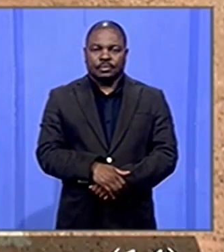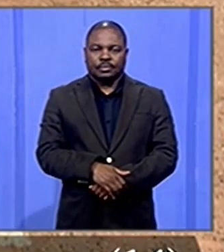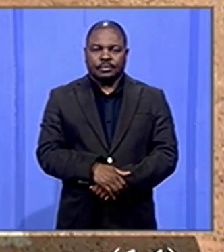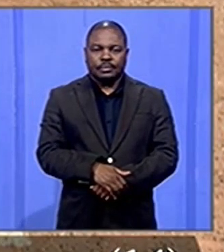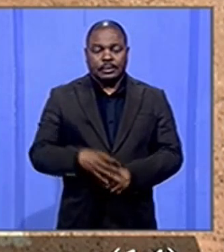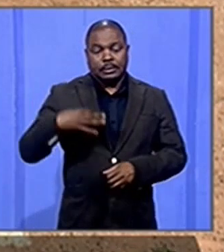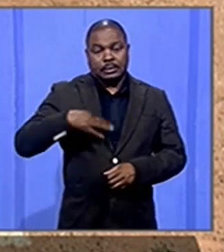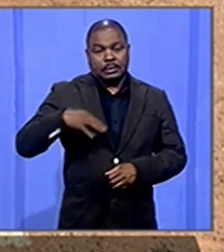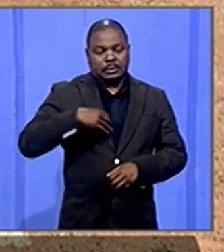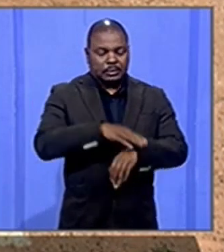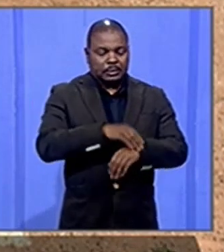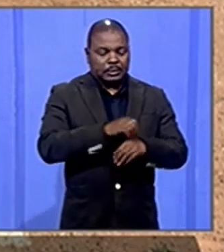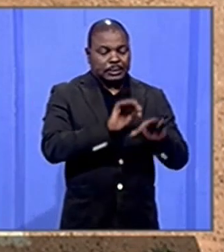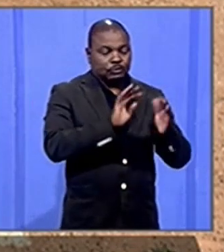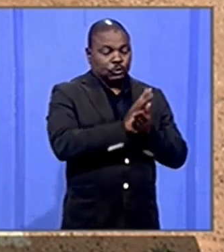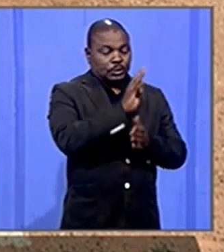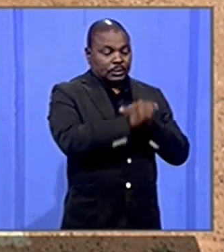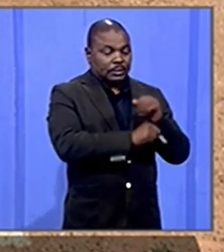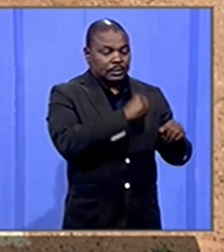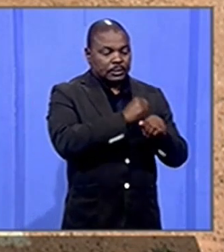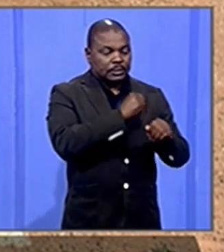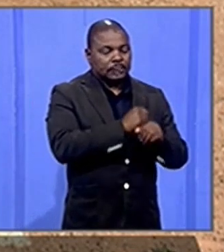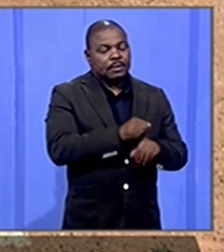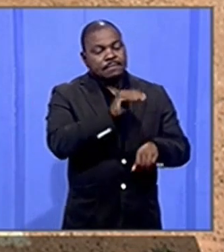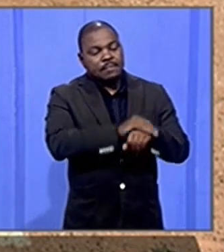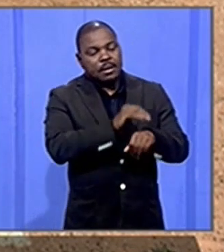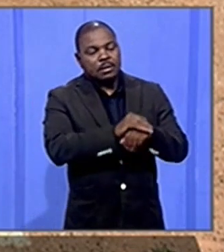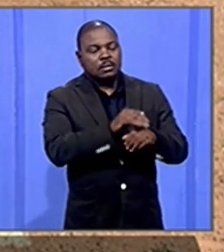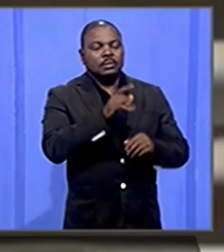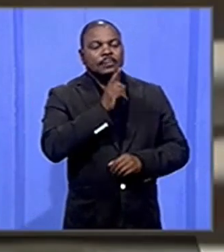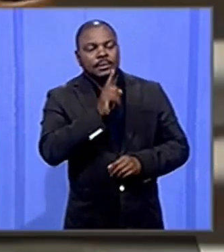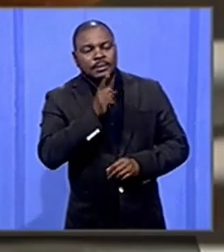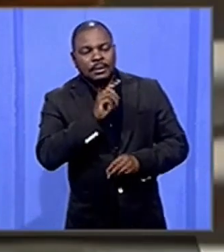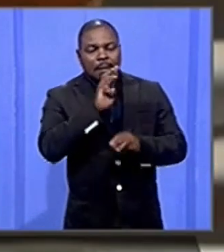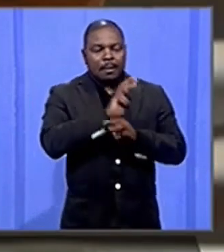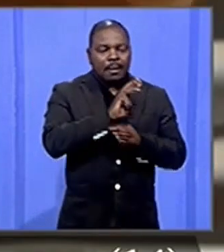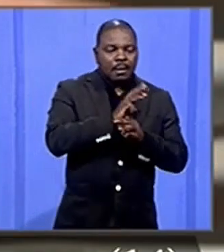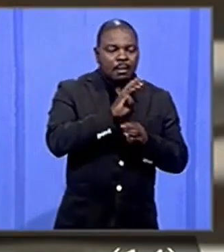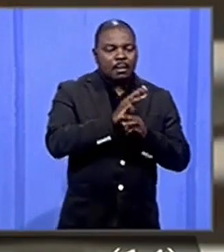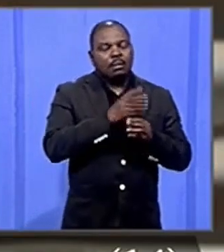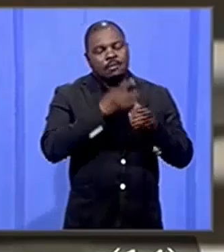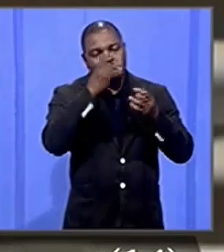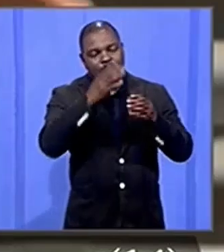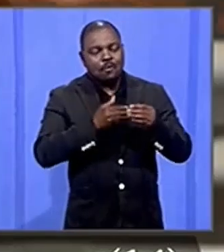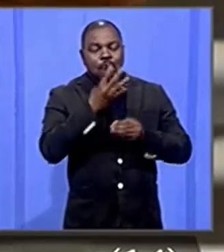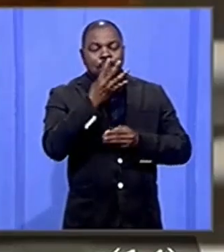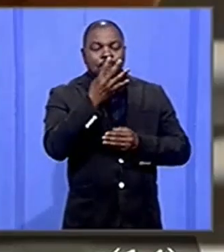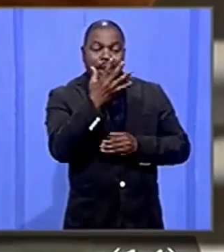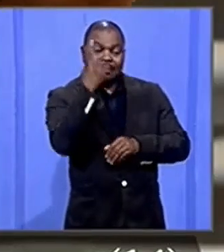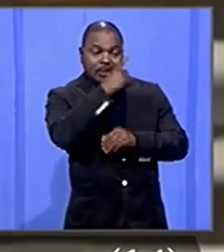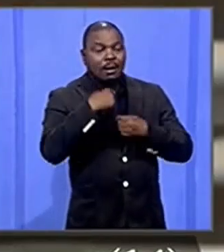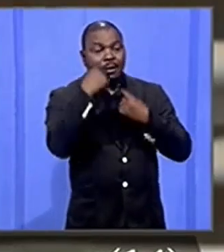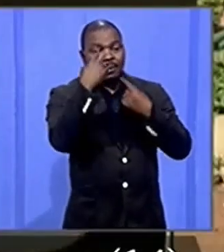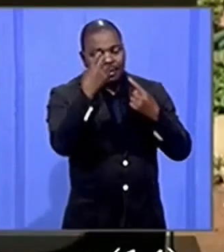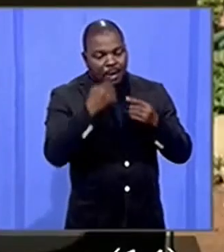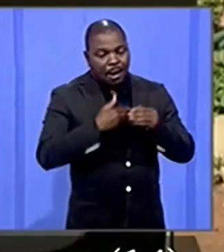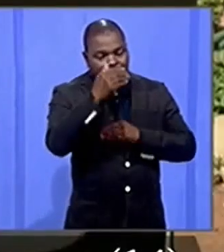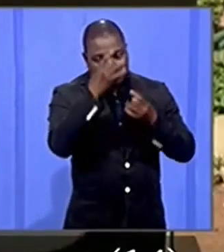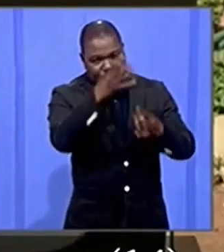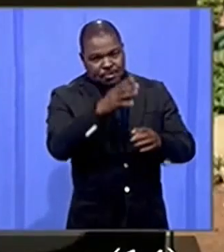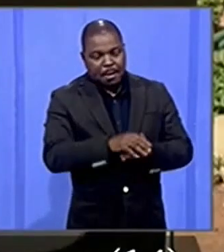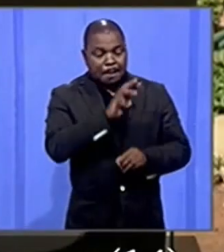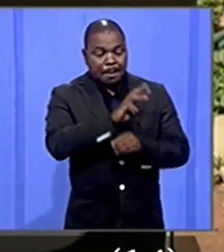Mosetsana wa mengwaga e 14 o ile a tlalea go bagwera barutiši mmago matšatši a 5 morago ga go katwa. Mmago o bolela gore ngwana